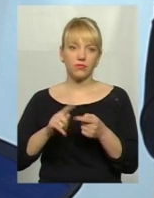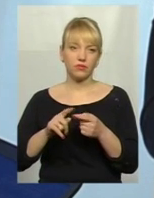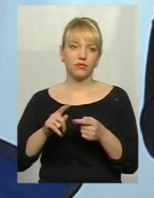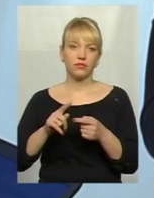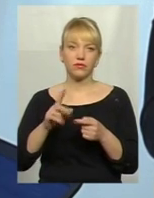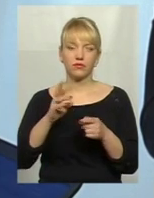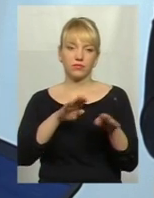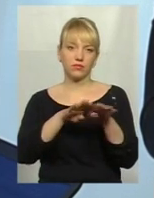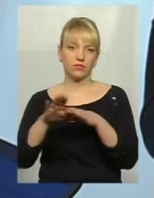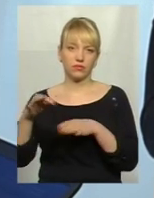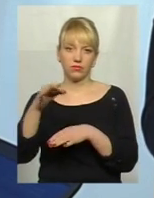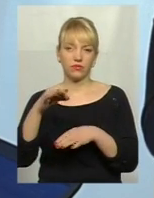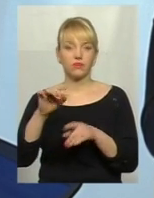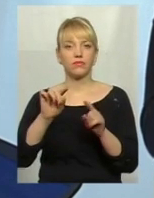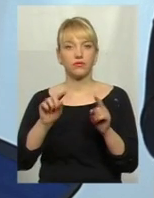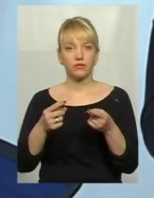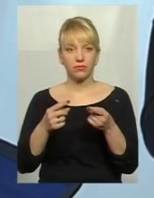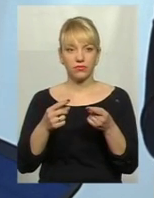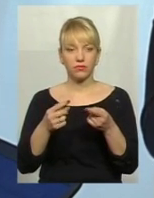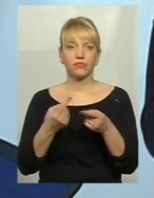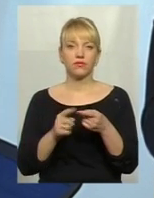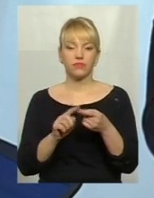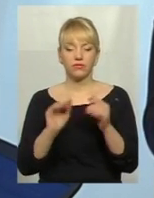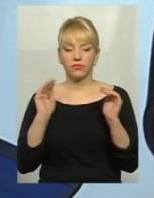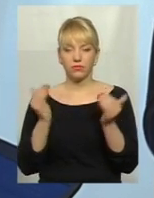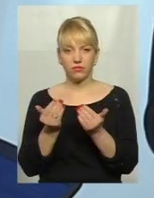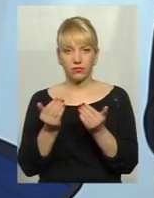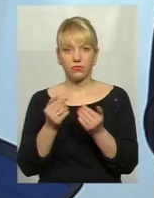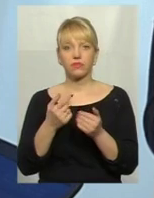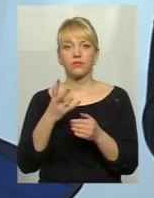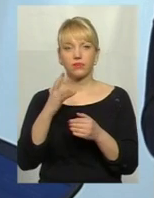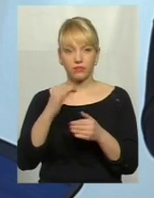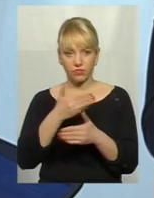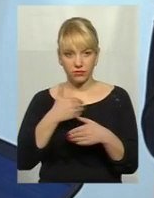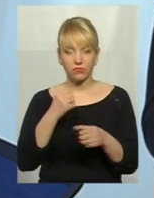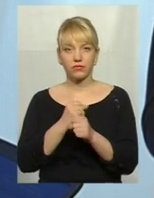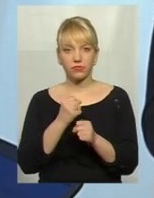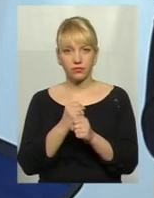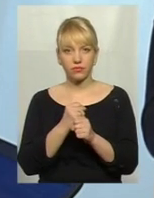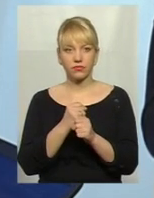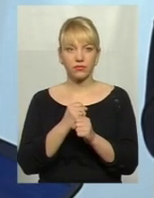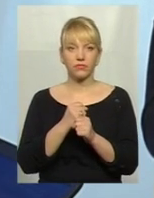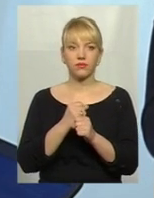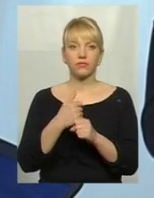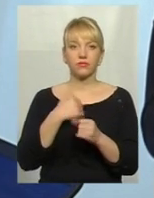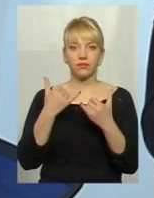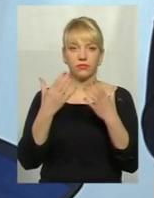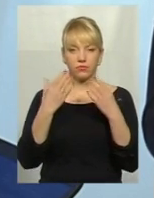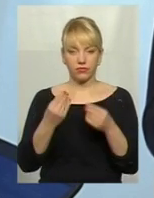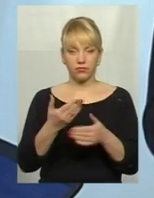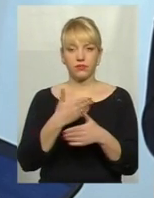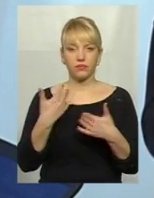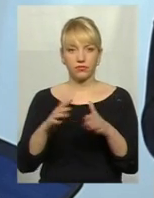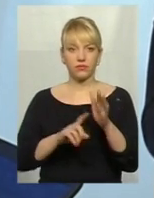розпоряджаються на рівні області. Тому це обмеження, хоча ми робимо, скажімо так, на сьогоднішній день ми вже в